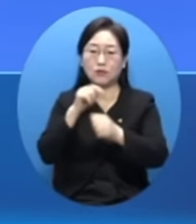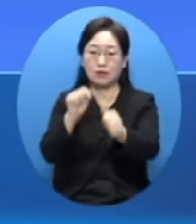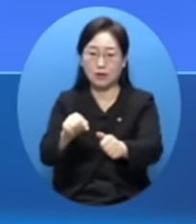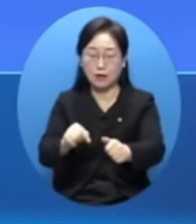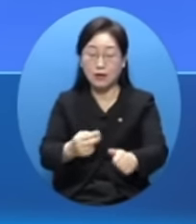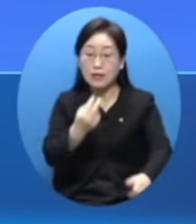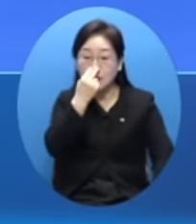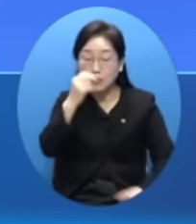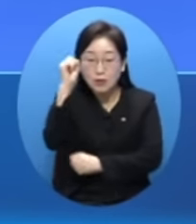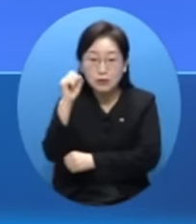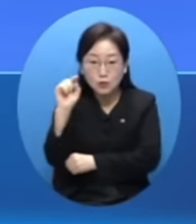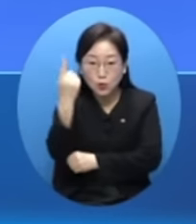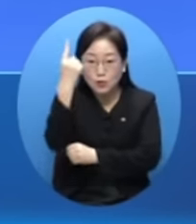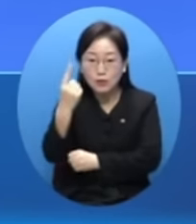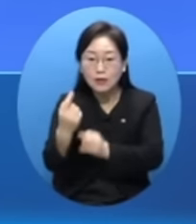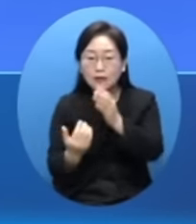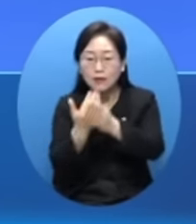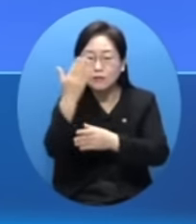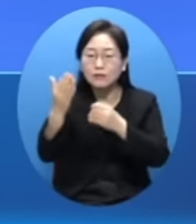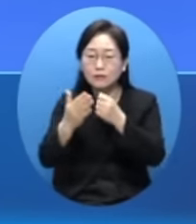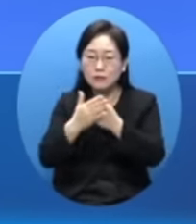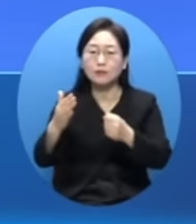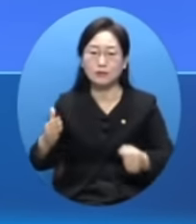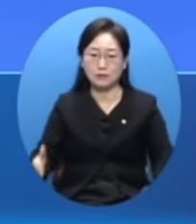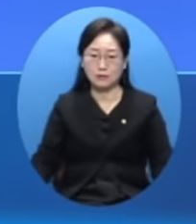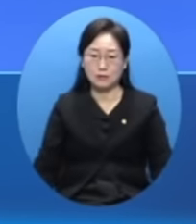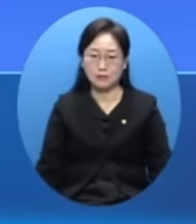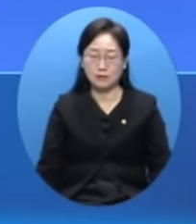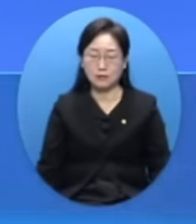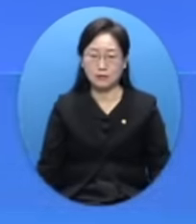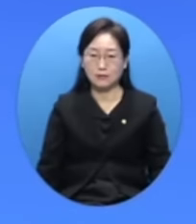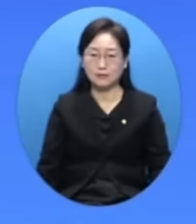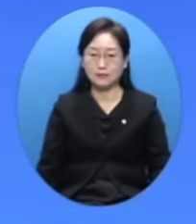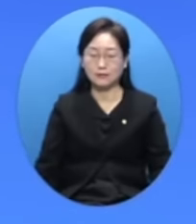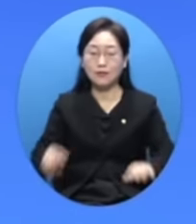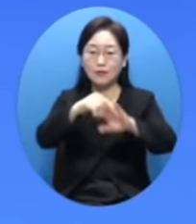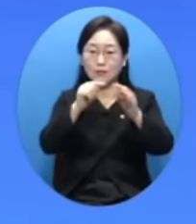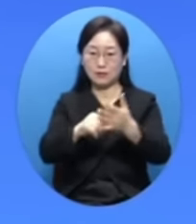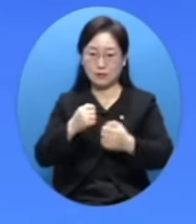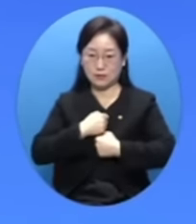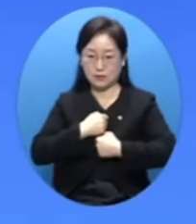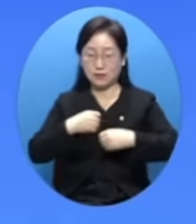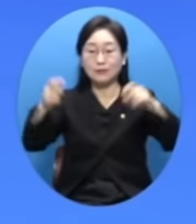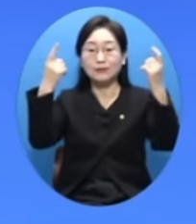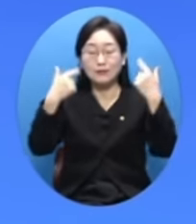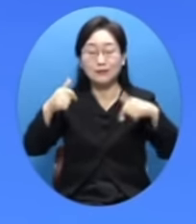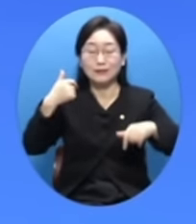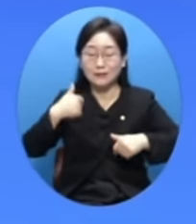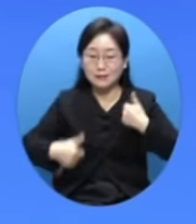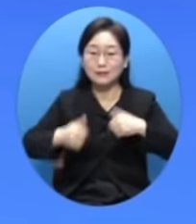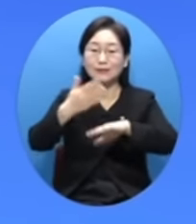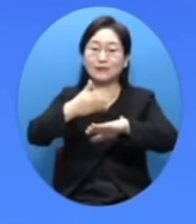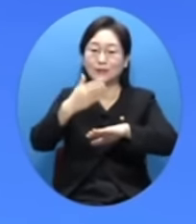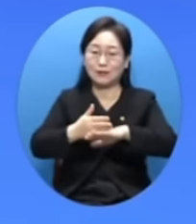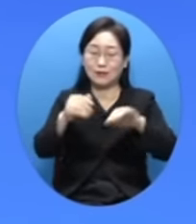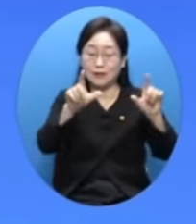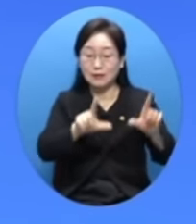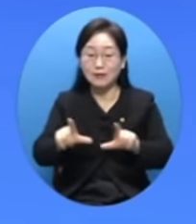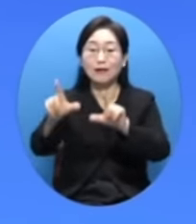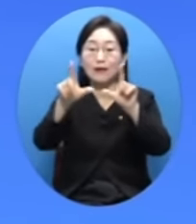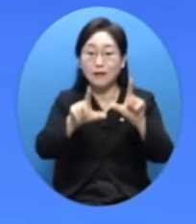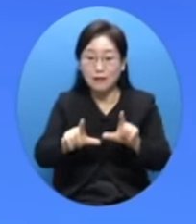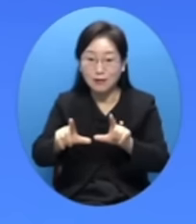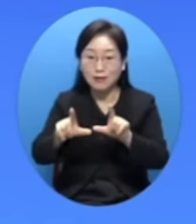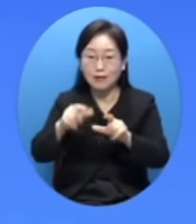생명의 근원이 이해 남이니라 아멘 마음을 지키고 늘 기뻐하고 감사하고 살아가면